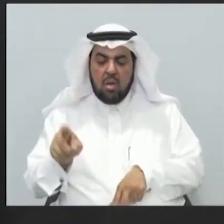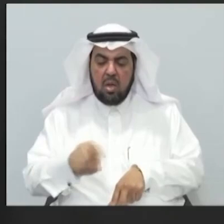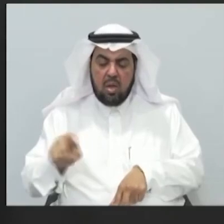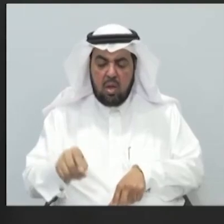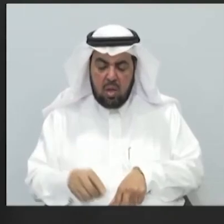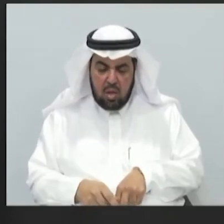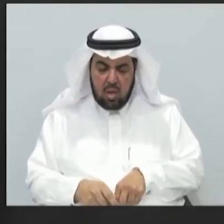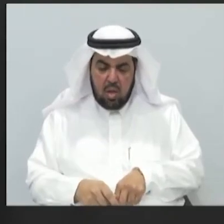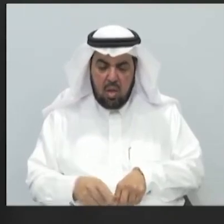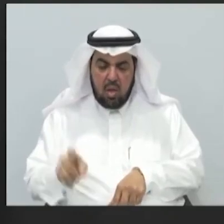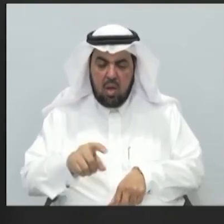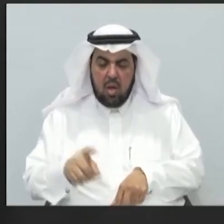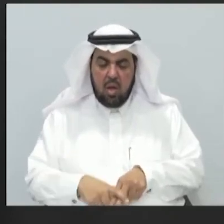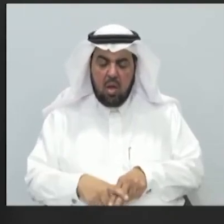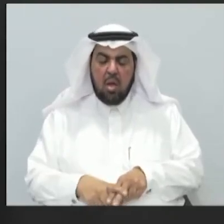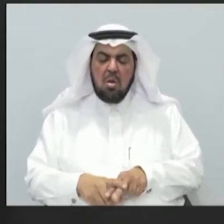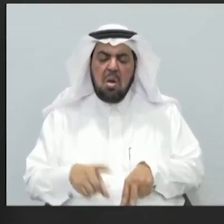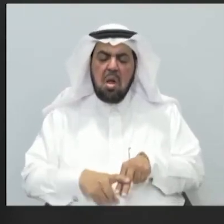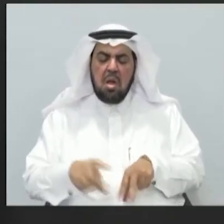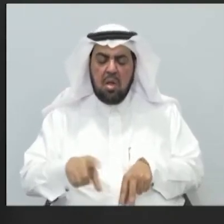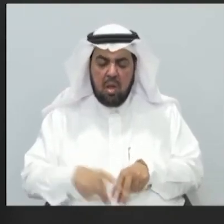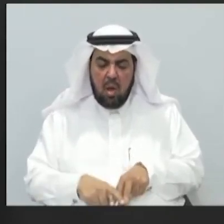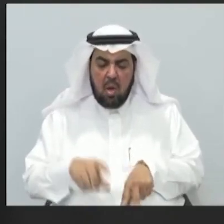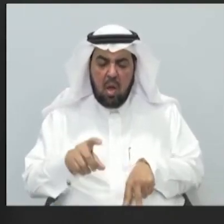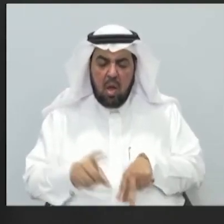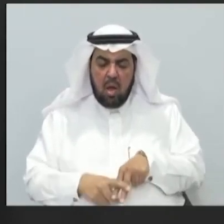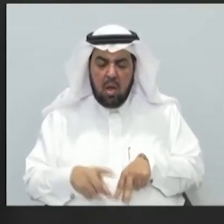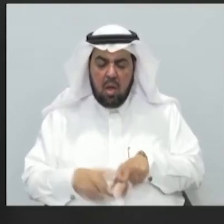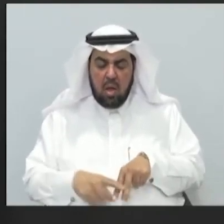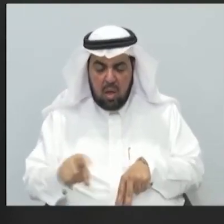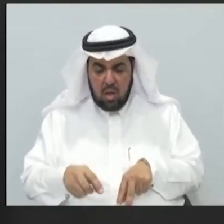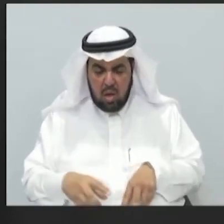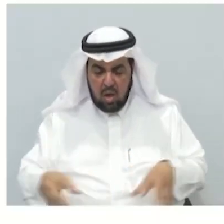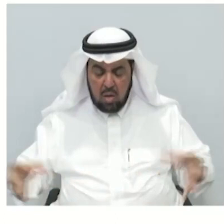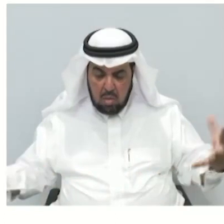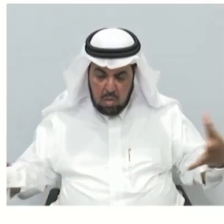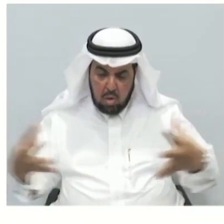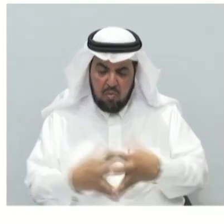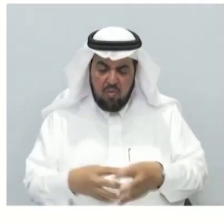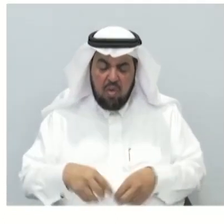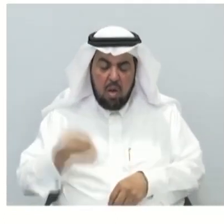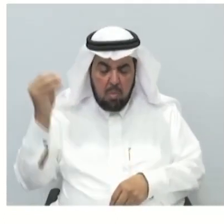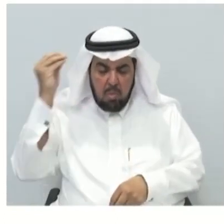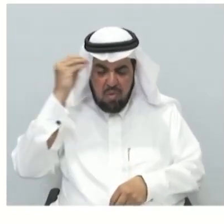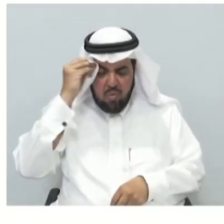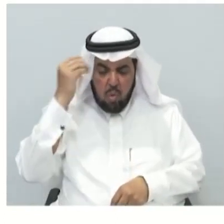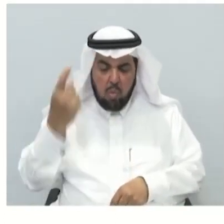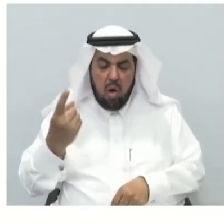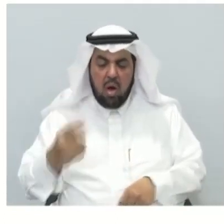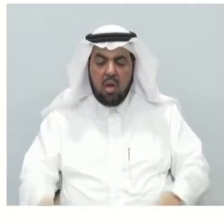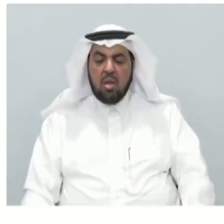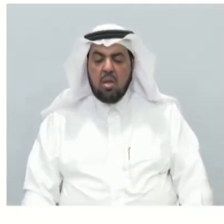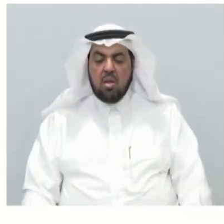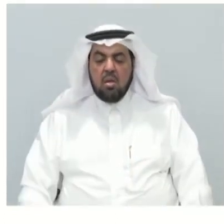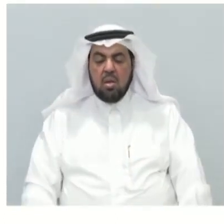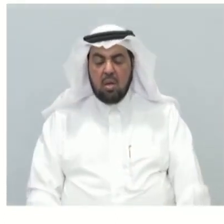اي اس واي اي اس واي اس اي ب يعني مفهوم واحد هذا المفهوم الاساسي عندي او ملخص المفهوم اس اس